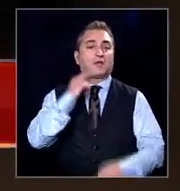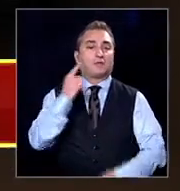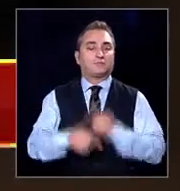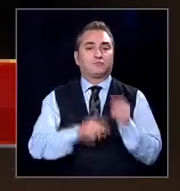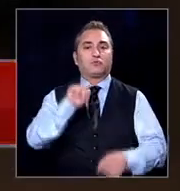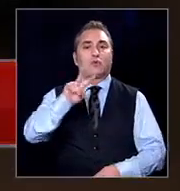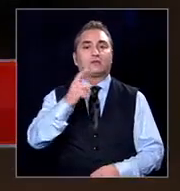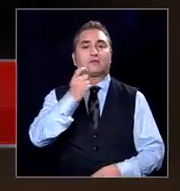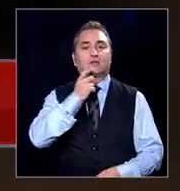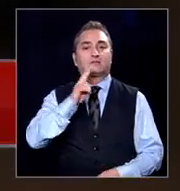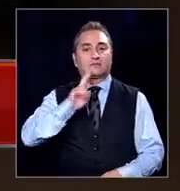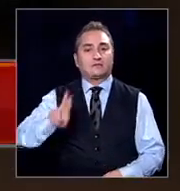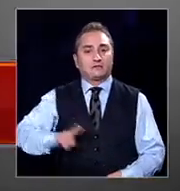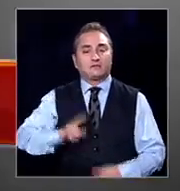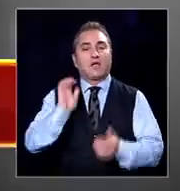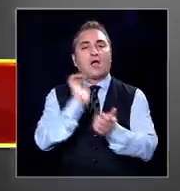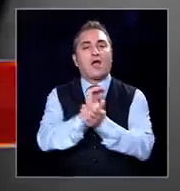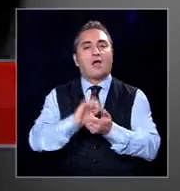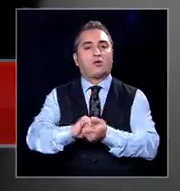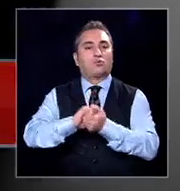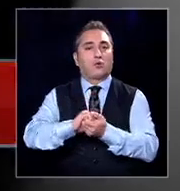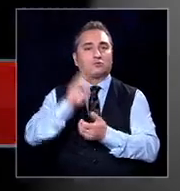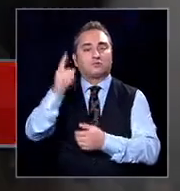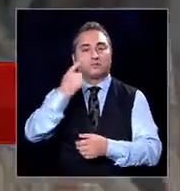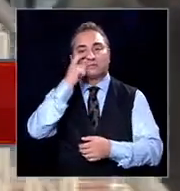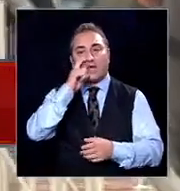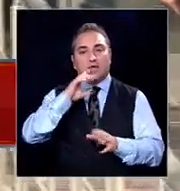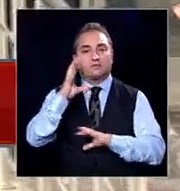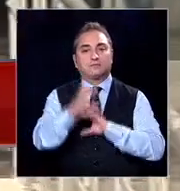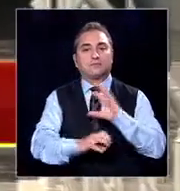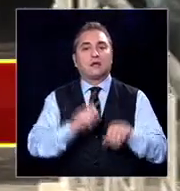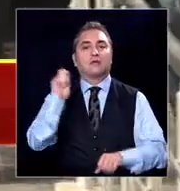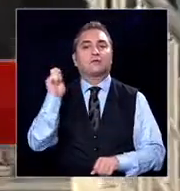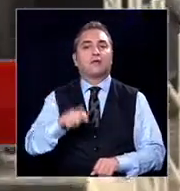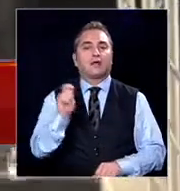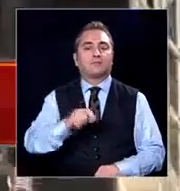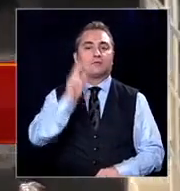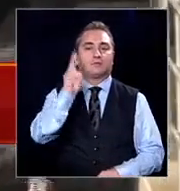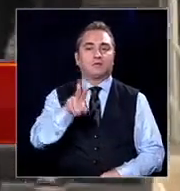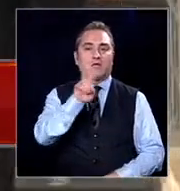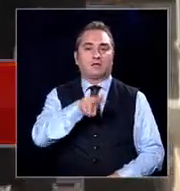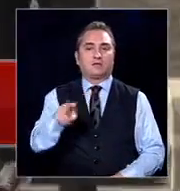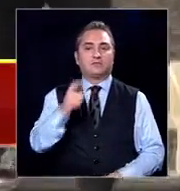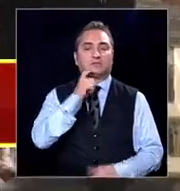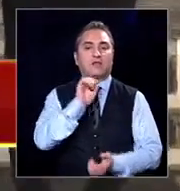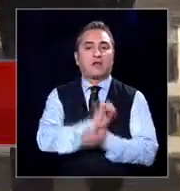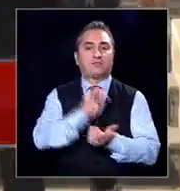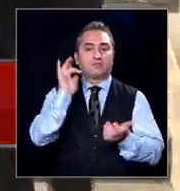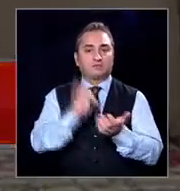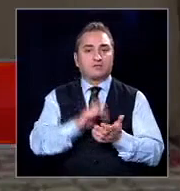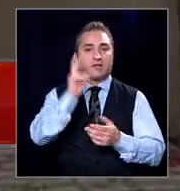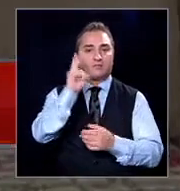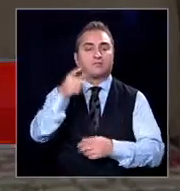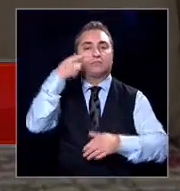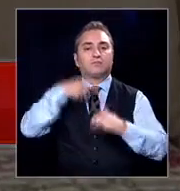yaşındaki kızı aile dostları tarafından cinsel istismara uğramıştı. 22 yıl hapis cezası alan zanlıysa firardaydı.